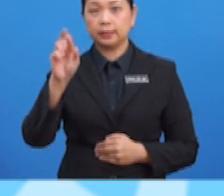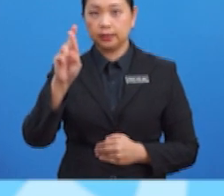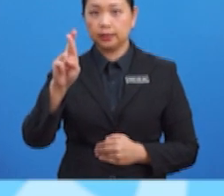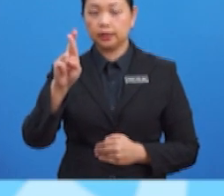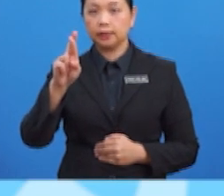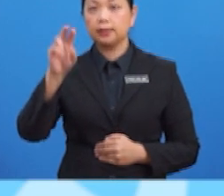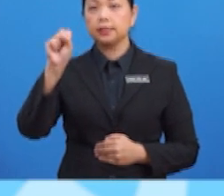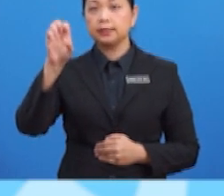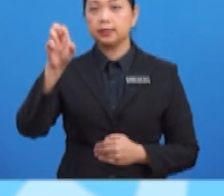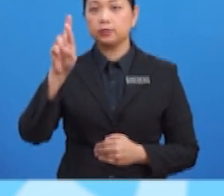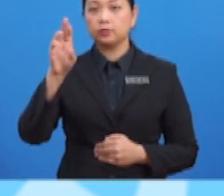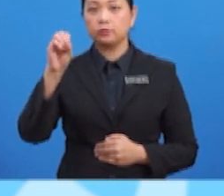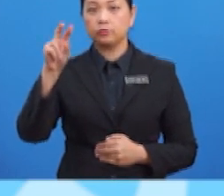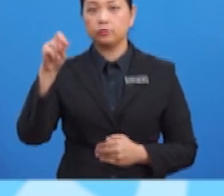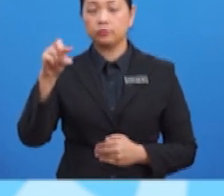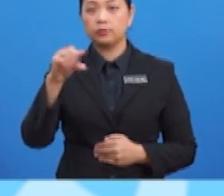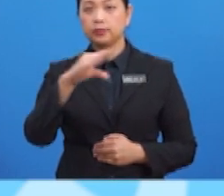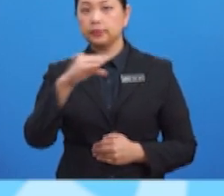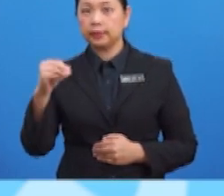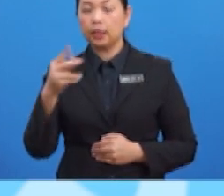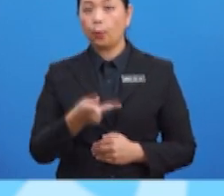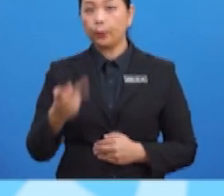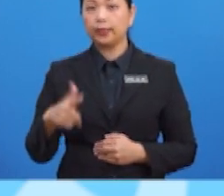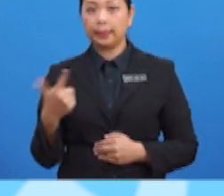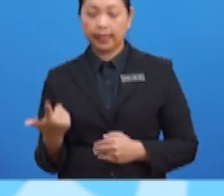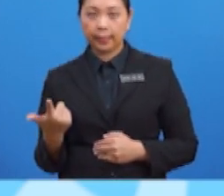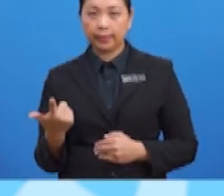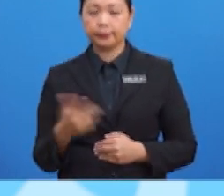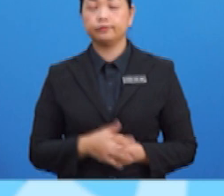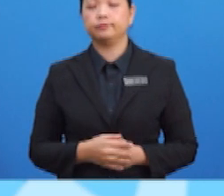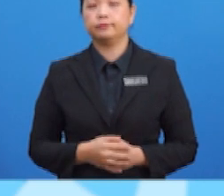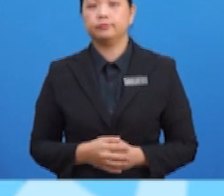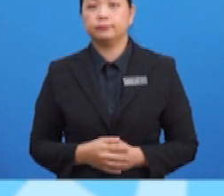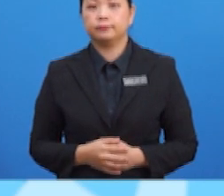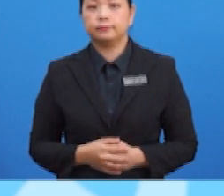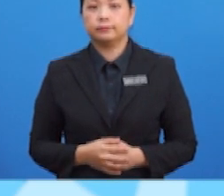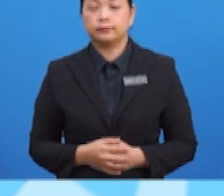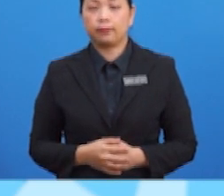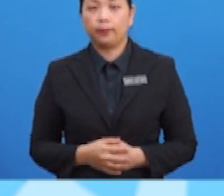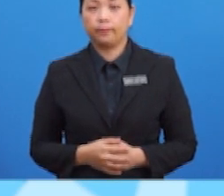dan komponen lain seperti aci, bindu dan mata gerudi.